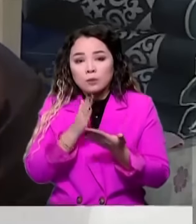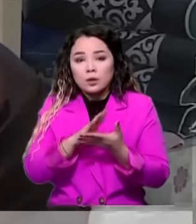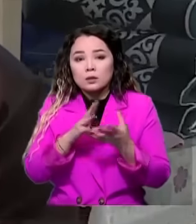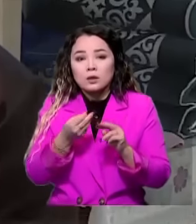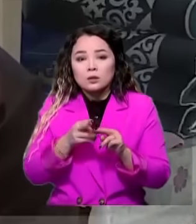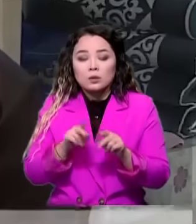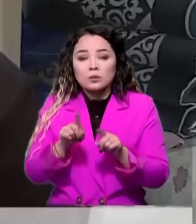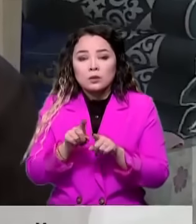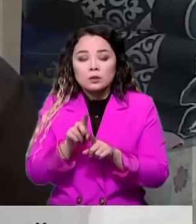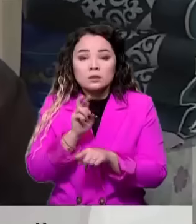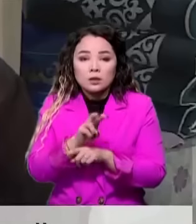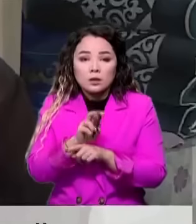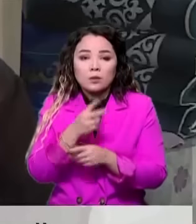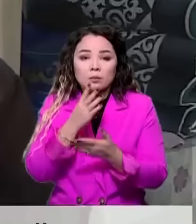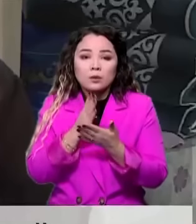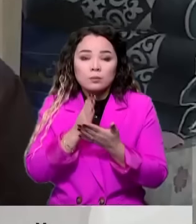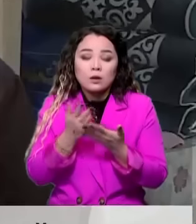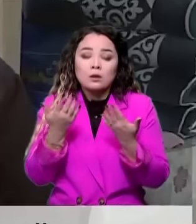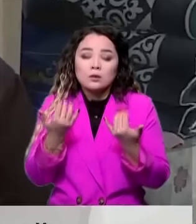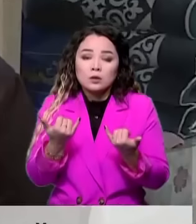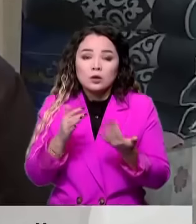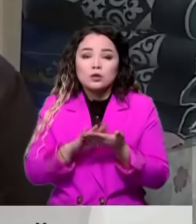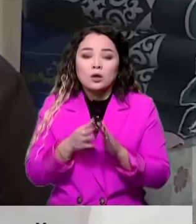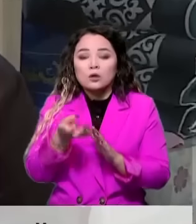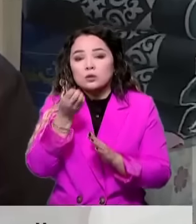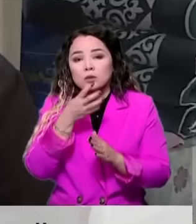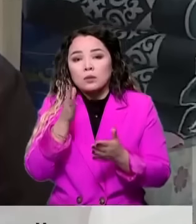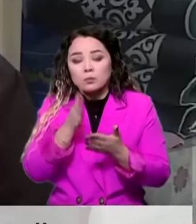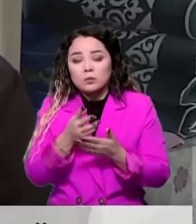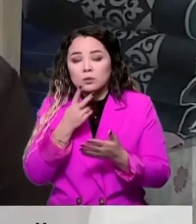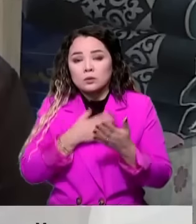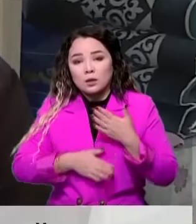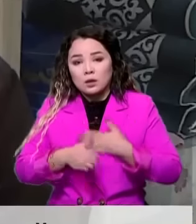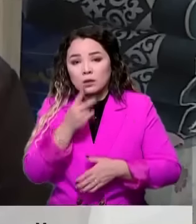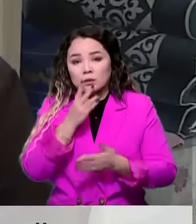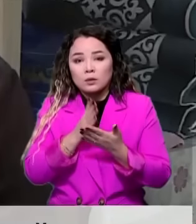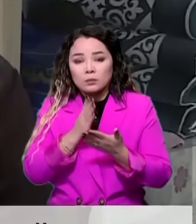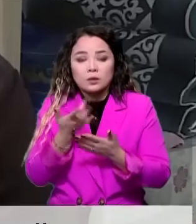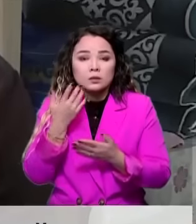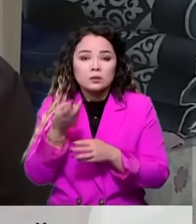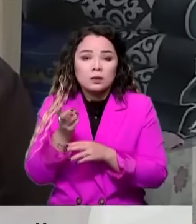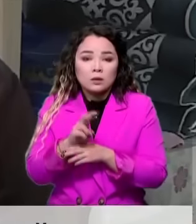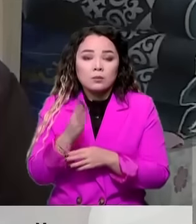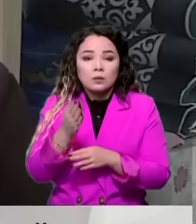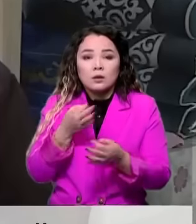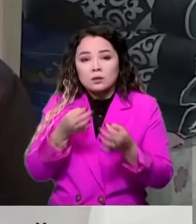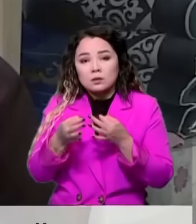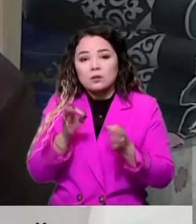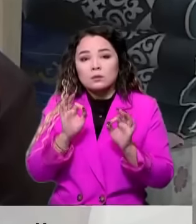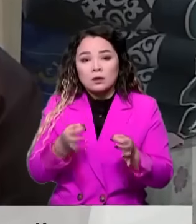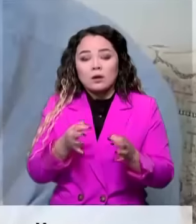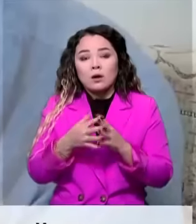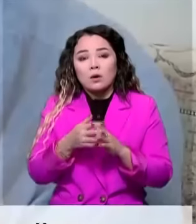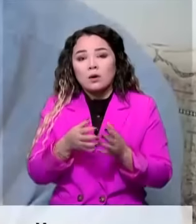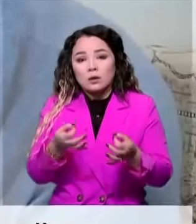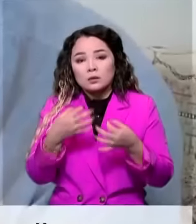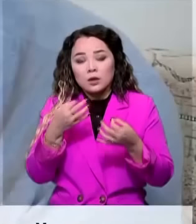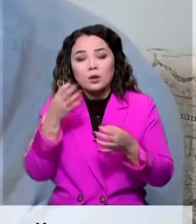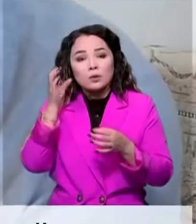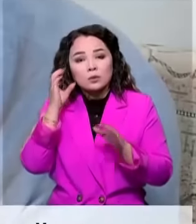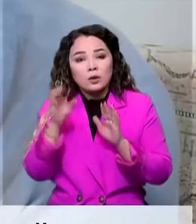кейде звондап тұрады ол кісі маған. Сондай жақсы жағдайда, иә, қуанып қалады келгенде. Келдің бе, әңгіме айтшы, ауылда айтшы деп.